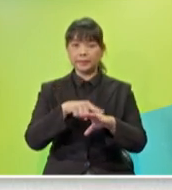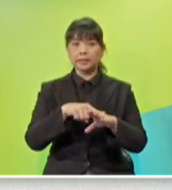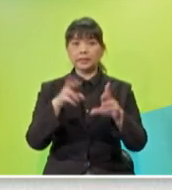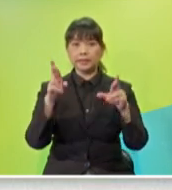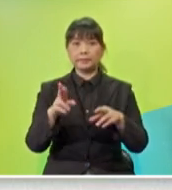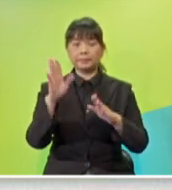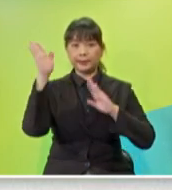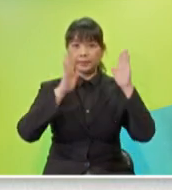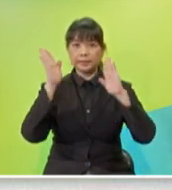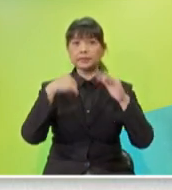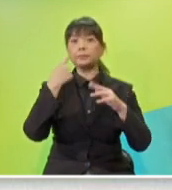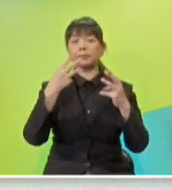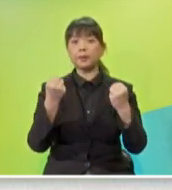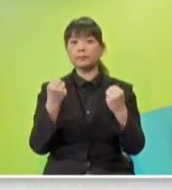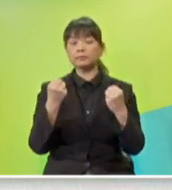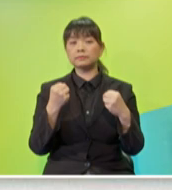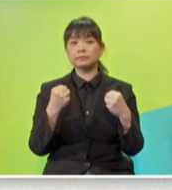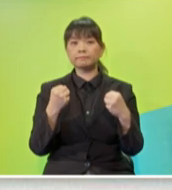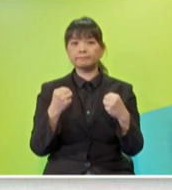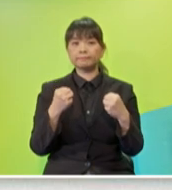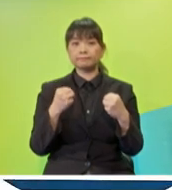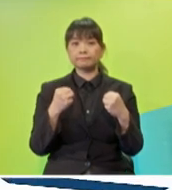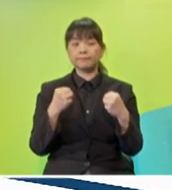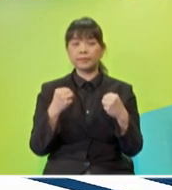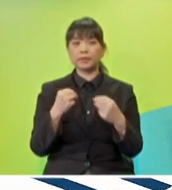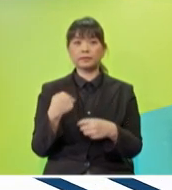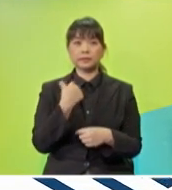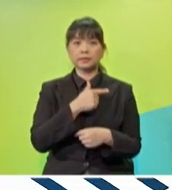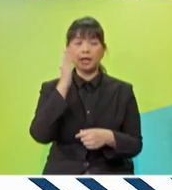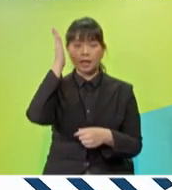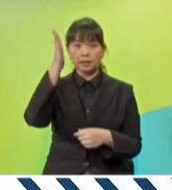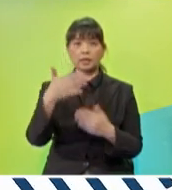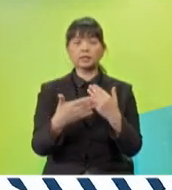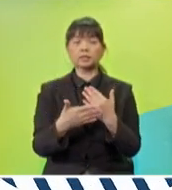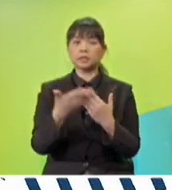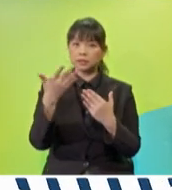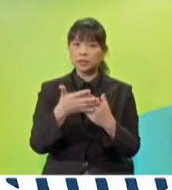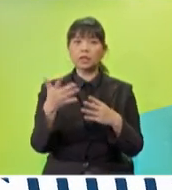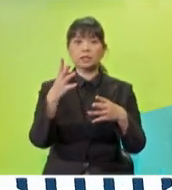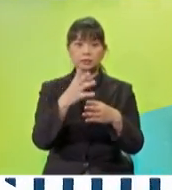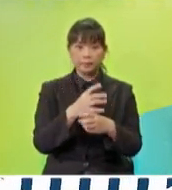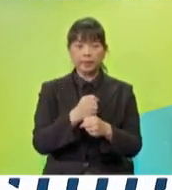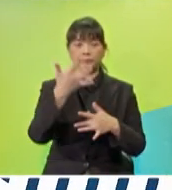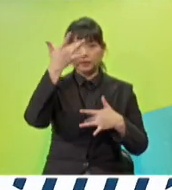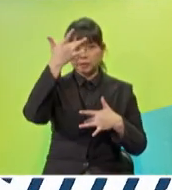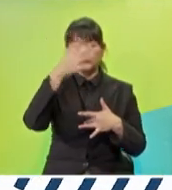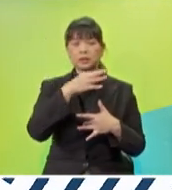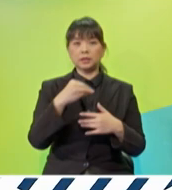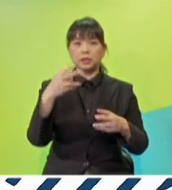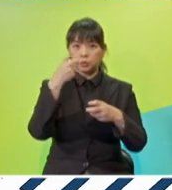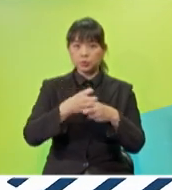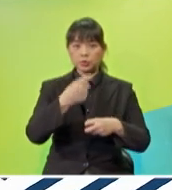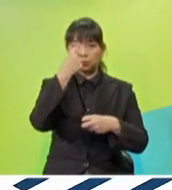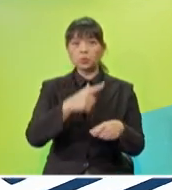ramalan Oke kita akan senang dapat penyakit dan susah untuk melakukan